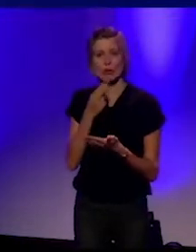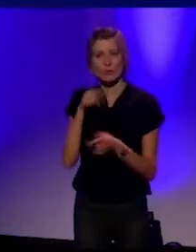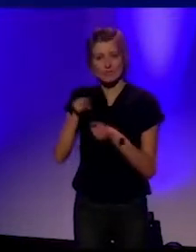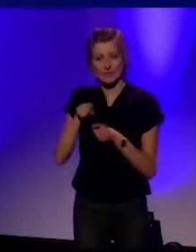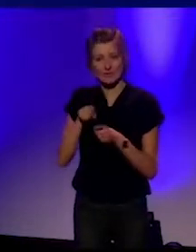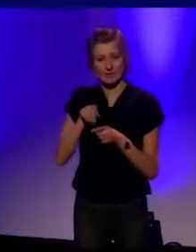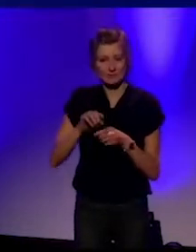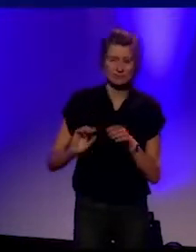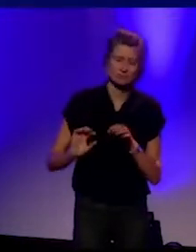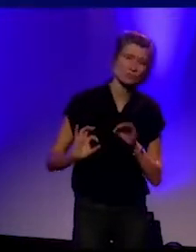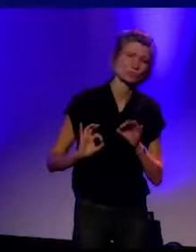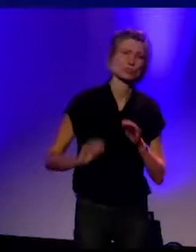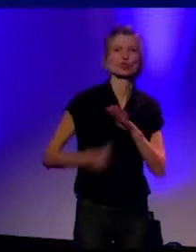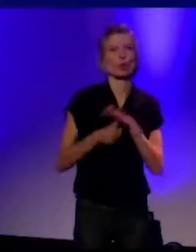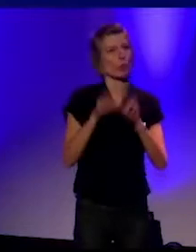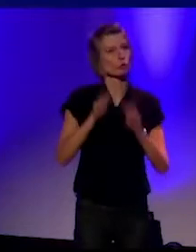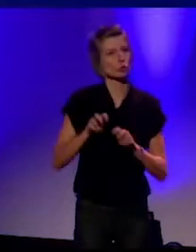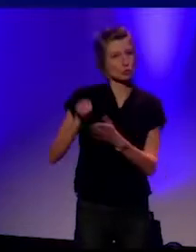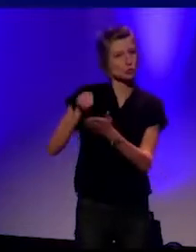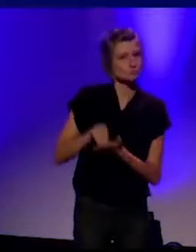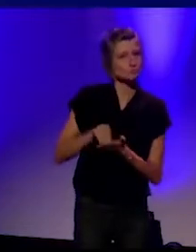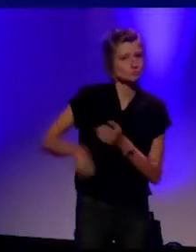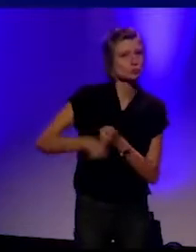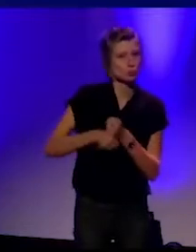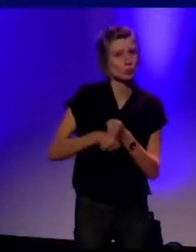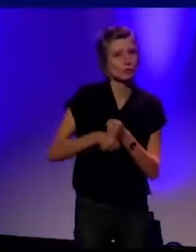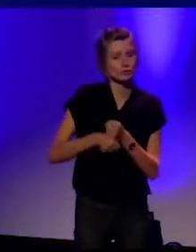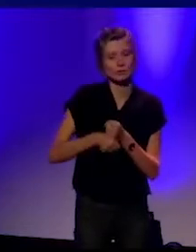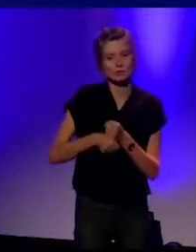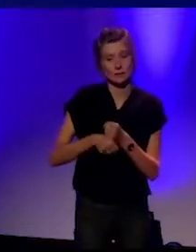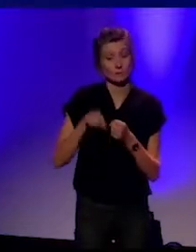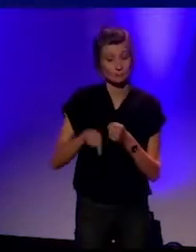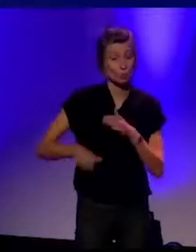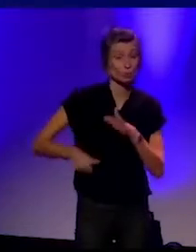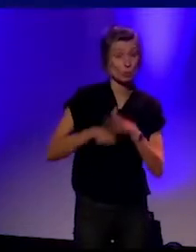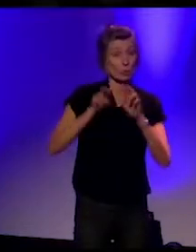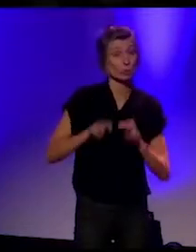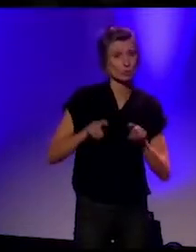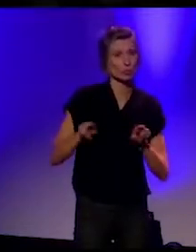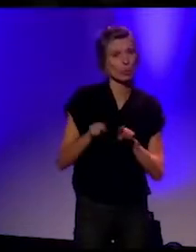onderzoek en weten op dat moment dat excellent onderzoek bijdraagt aan het creëren van kansen.